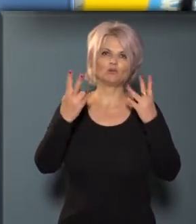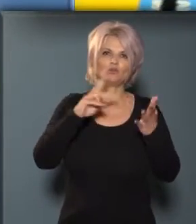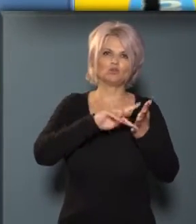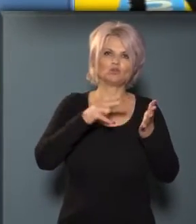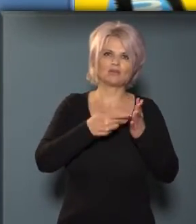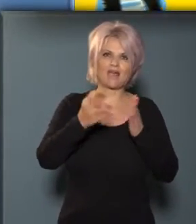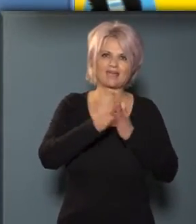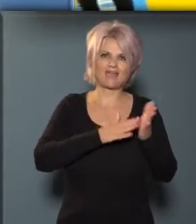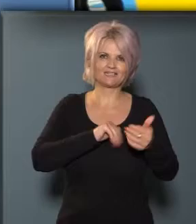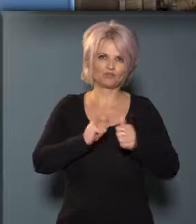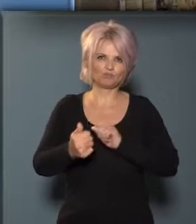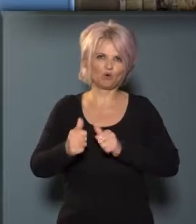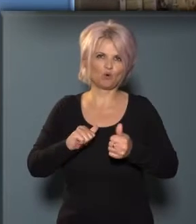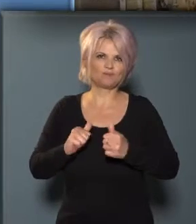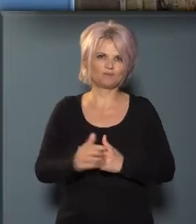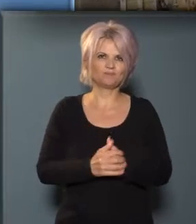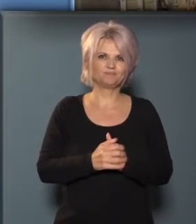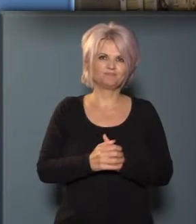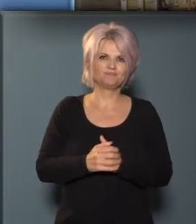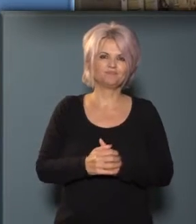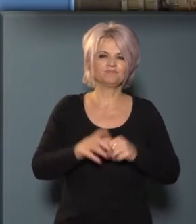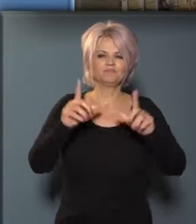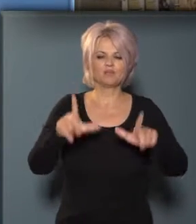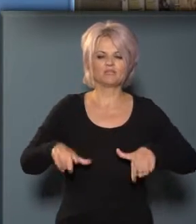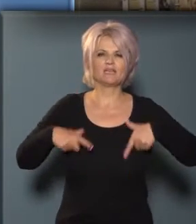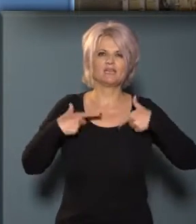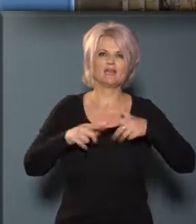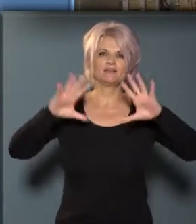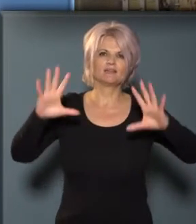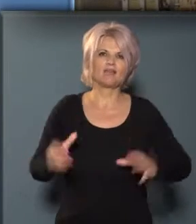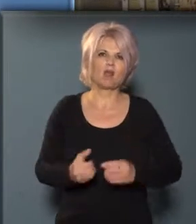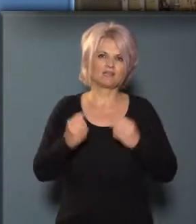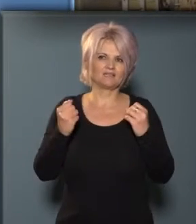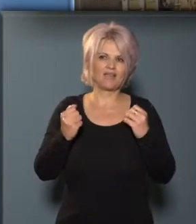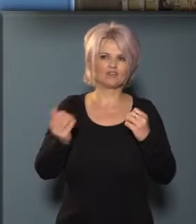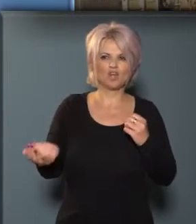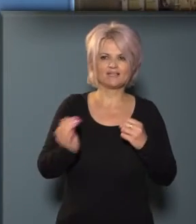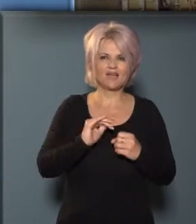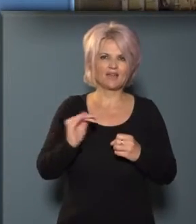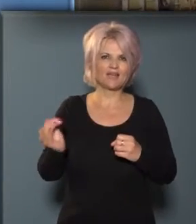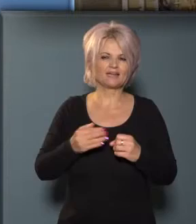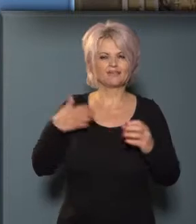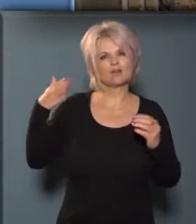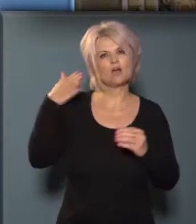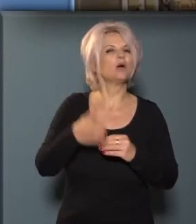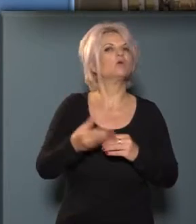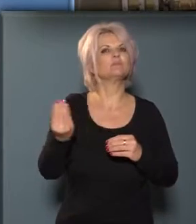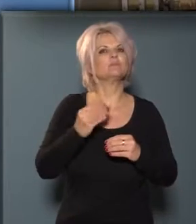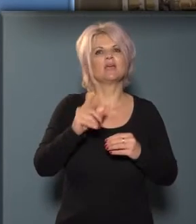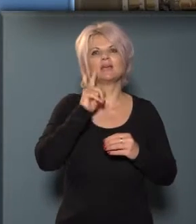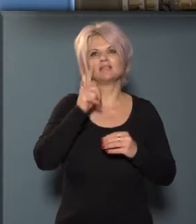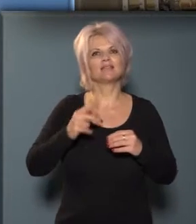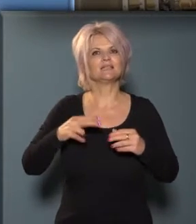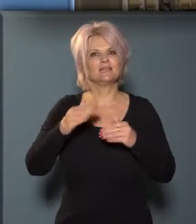elkezdődjön? Igazából az életnek a kialakítása, tehát a gyerekeknek ahhoz, hogy mihez lesz a